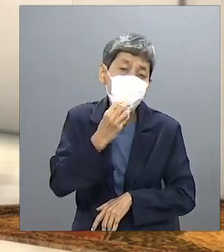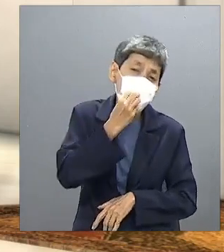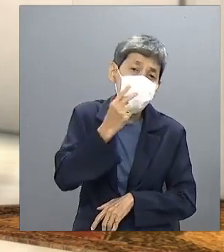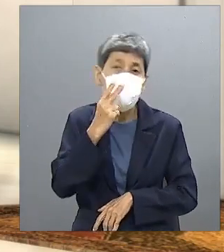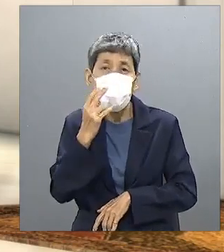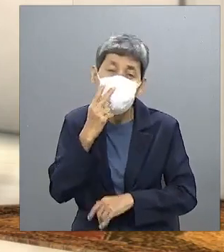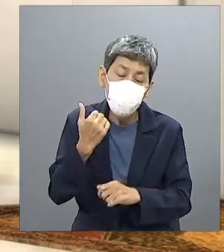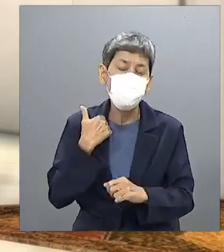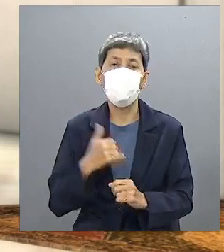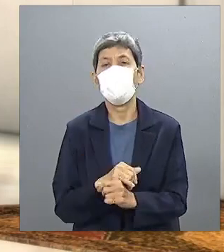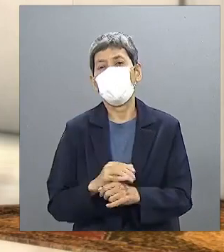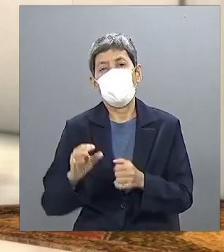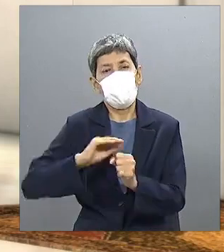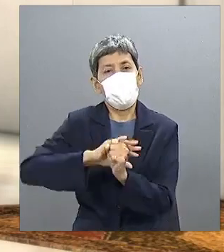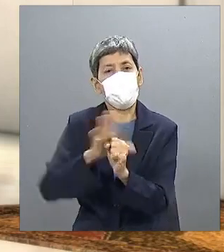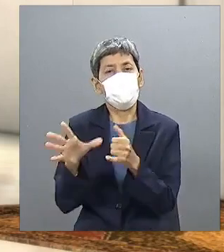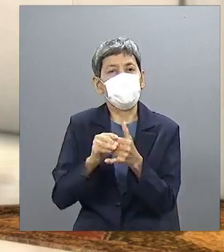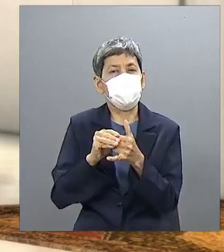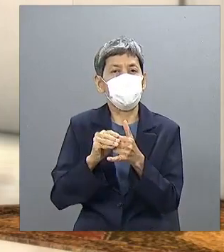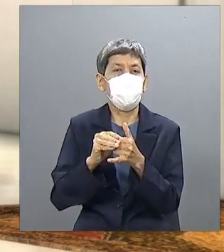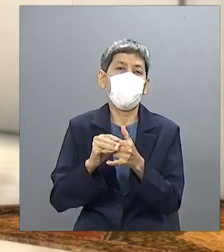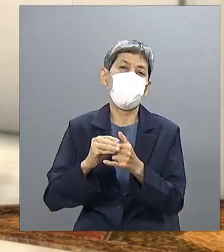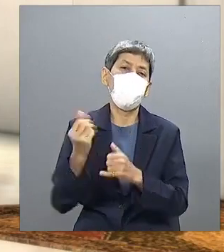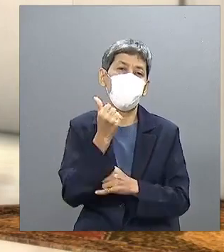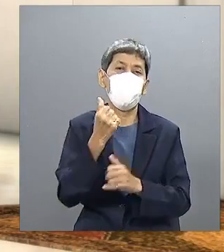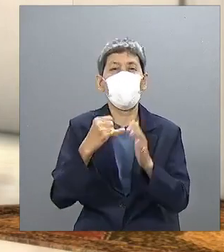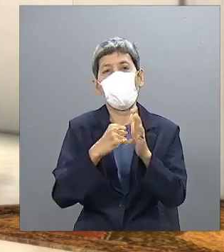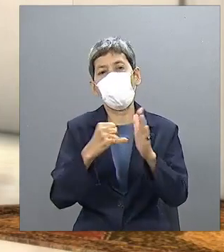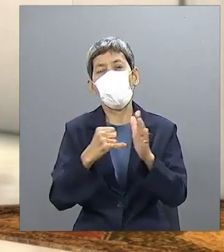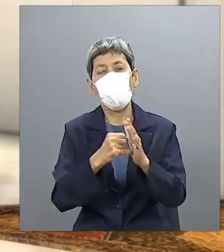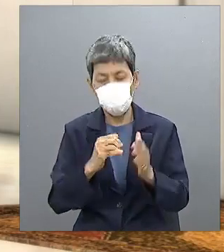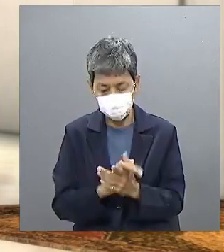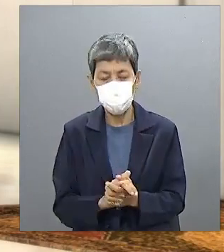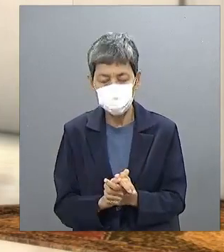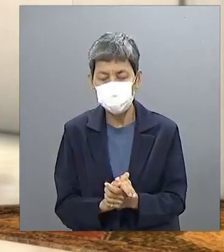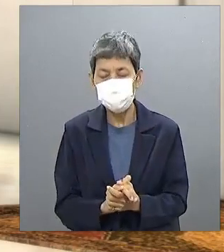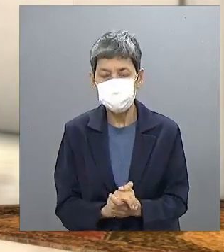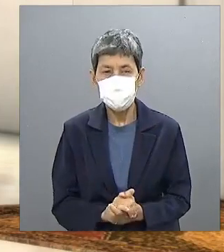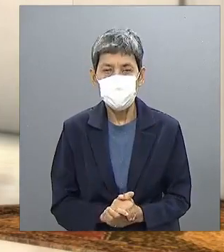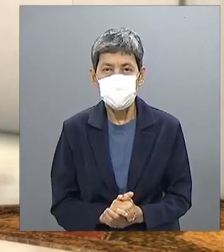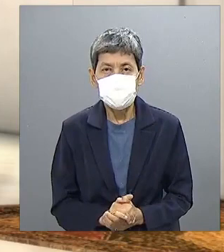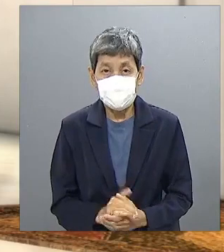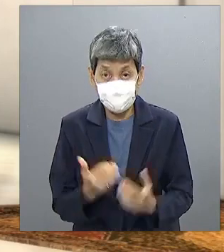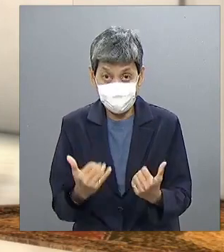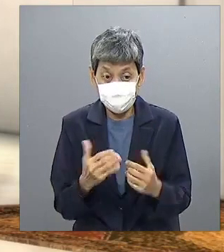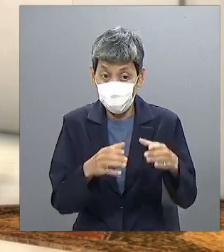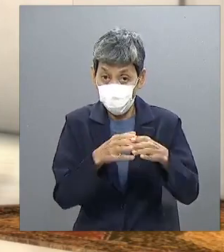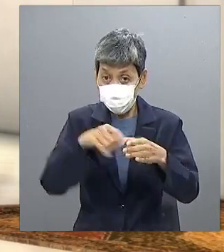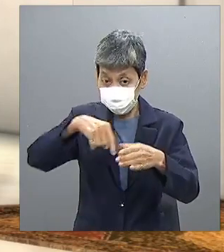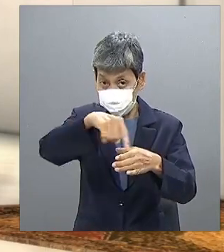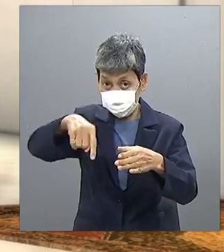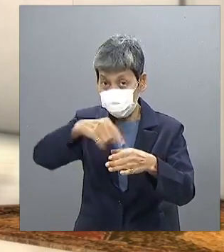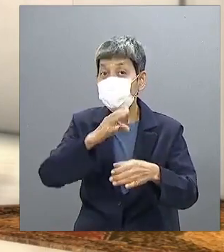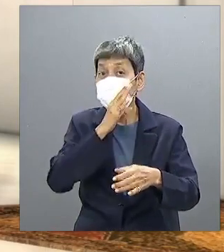ติดเชื้อโคบิต 19ได้มากกว่าคนที่ไม่ได้สูบนะคะถึง 7เท่าเลยค่ะและคนในกลุ่มนี้นะคะถ้าติดเชื้อ